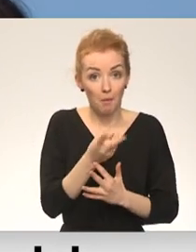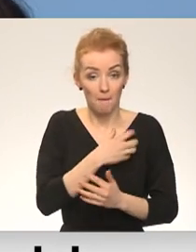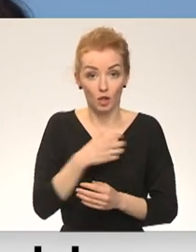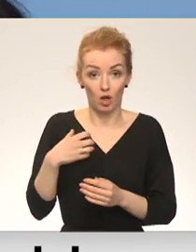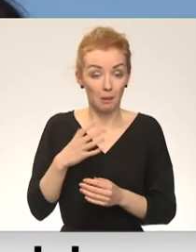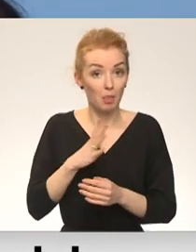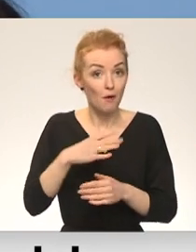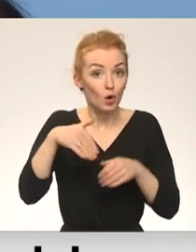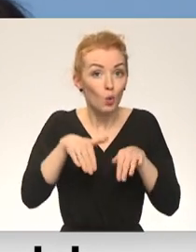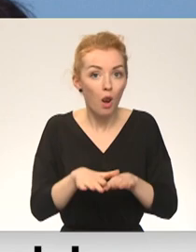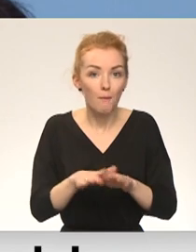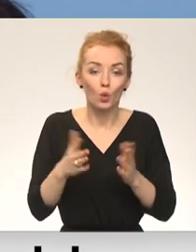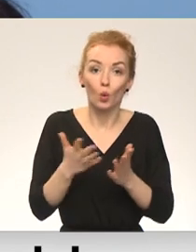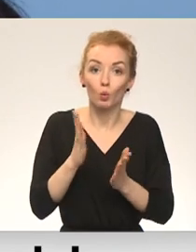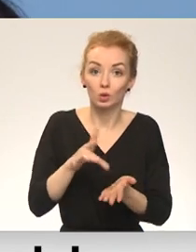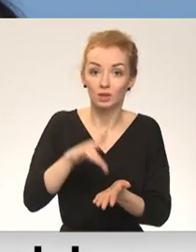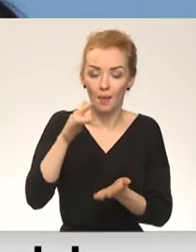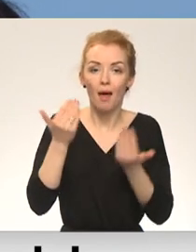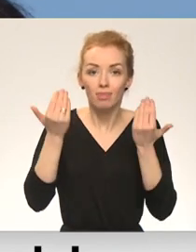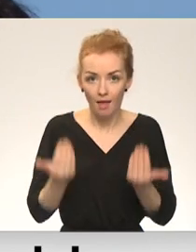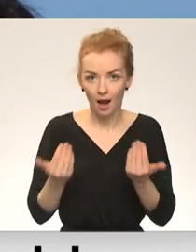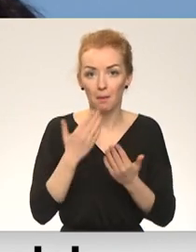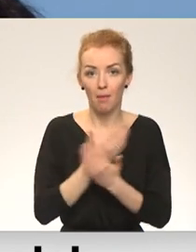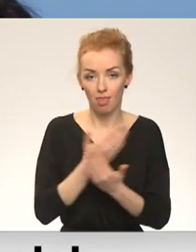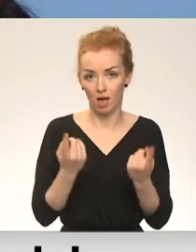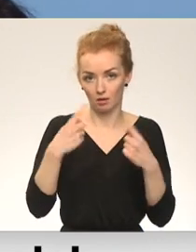centrs atradīsies, tad šis ir pēdējais un īstais